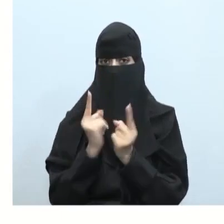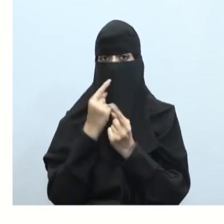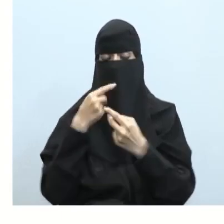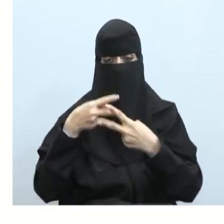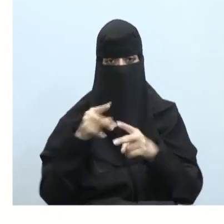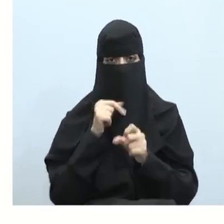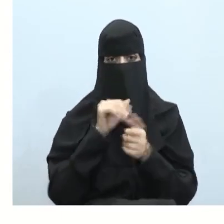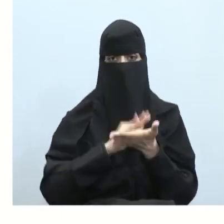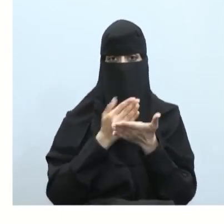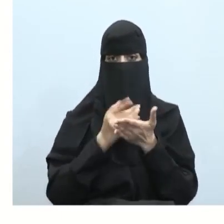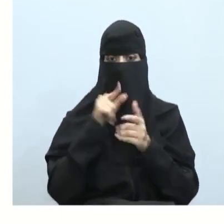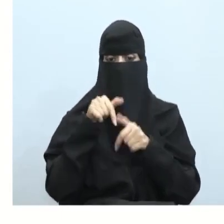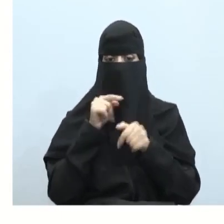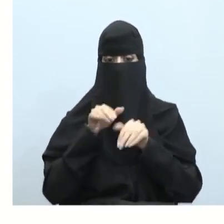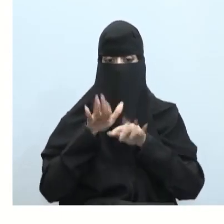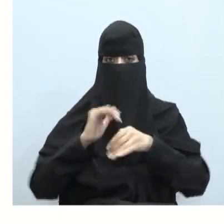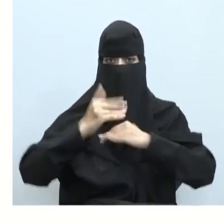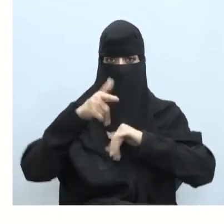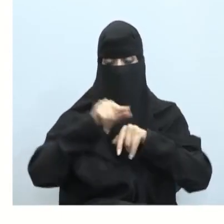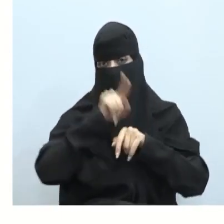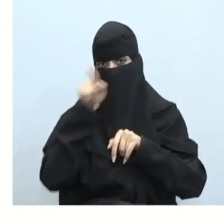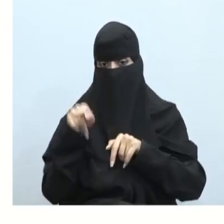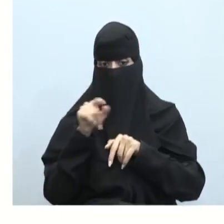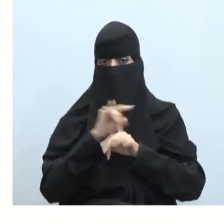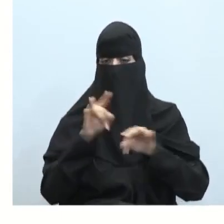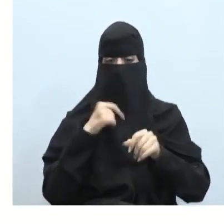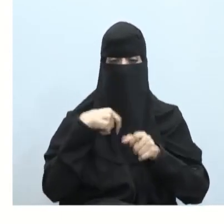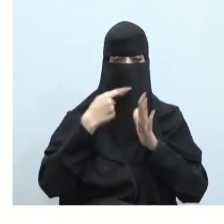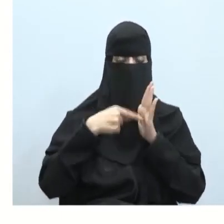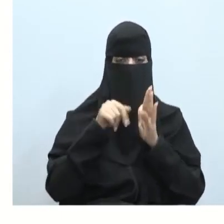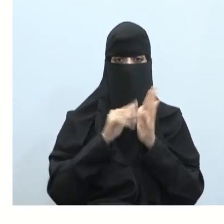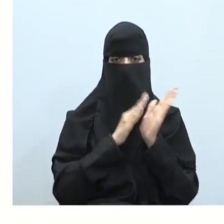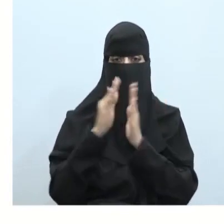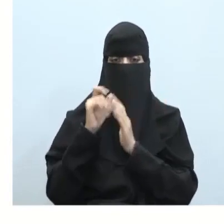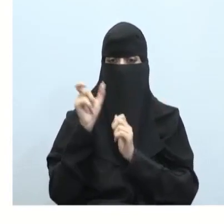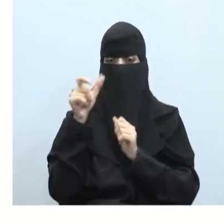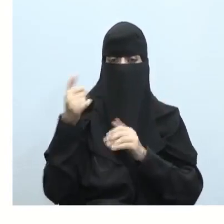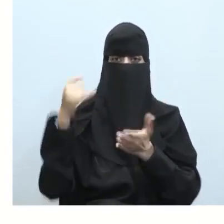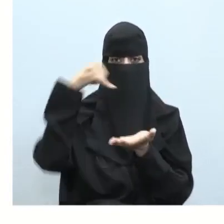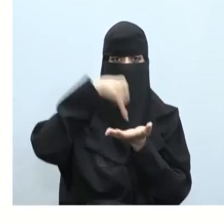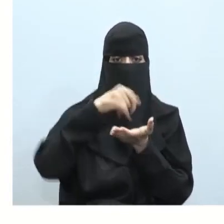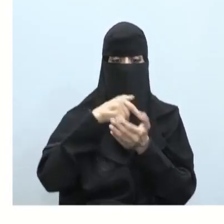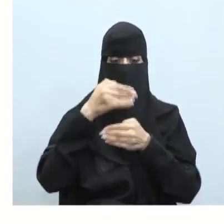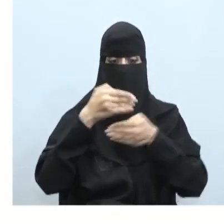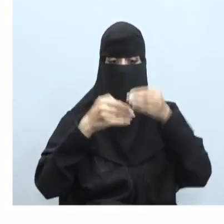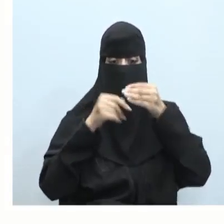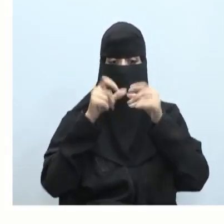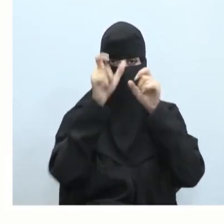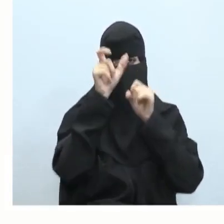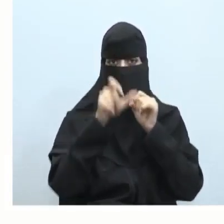بواسطه المترجم على الاجهزه التي سيتم تشغيلها عليها ولا يمكن تشغيلها على وحدات معالجه مركزيه ذات عماره مختلفه